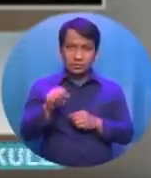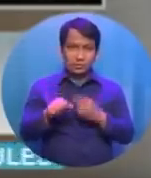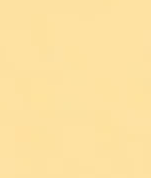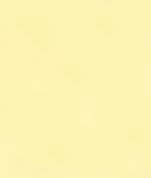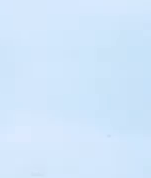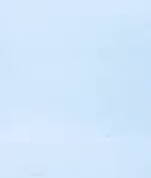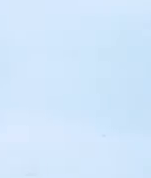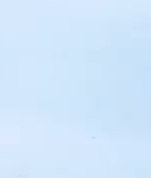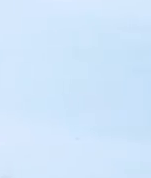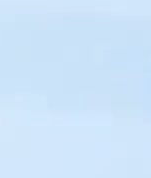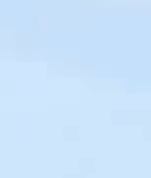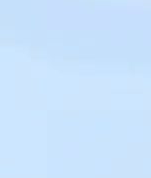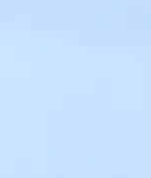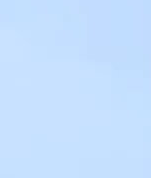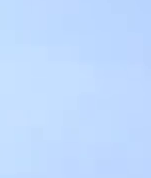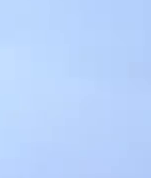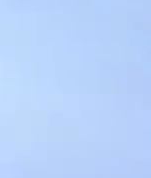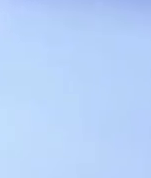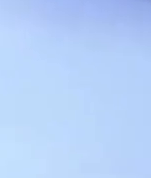you po.